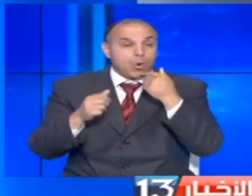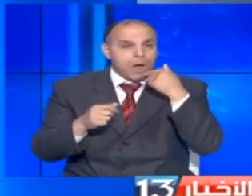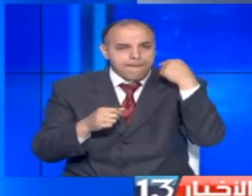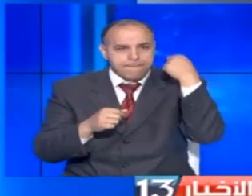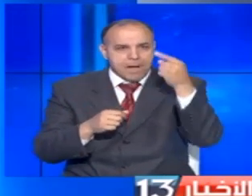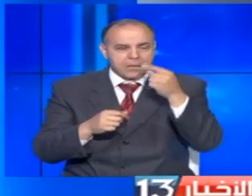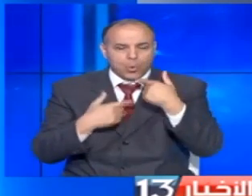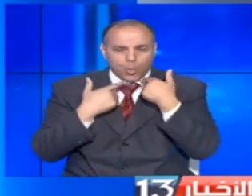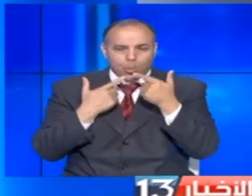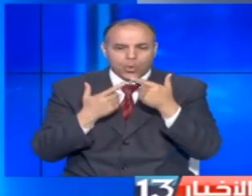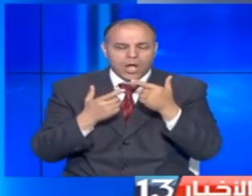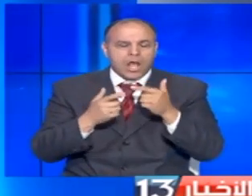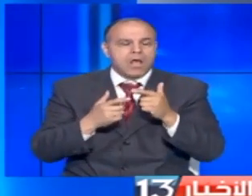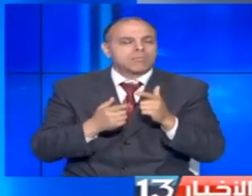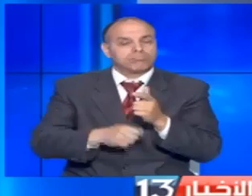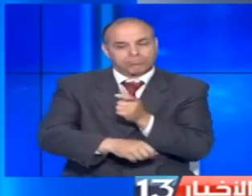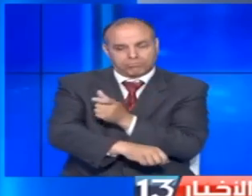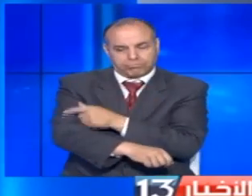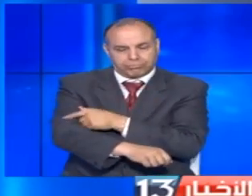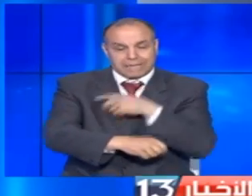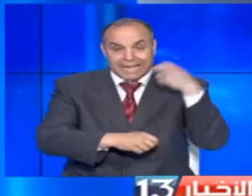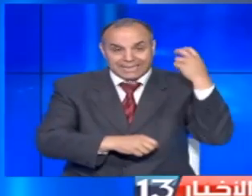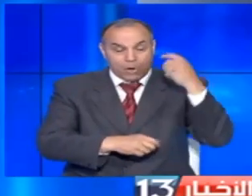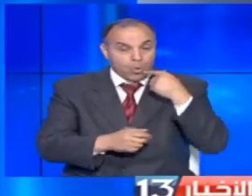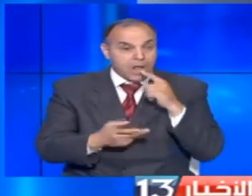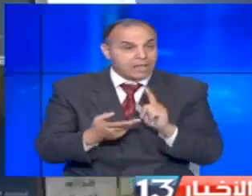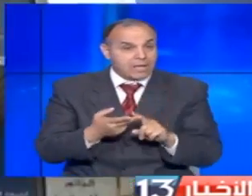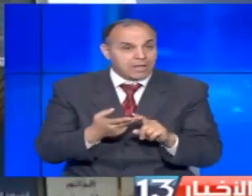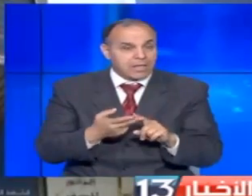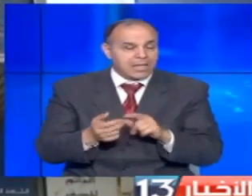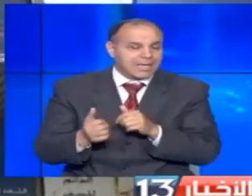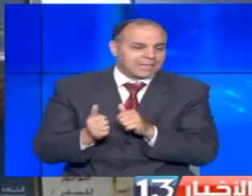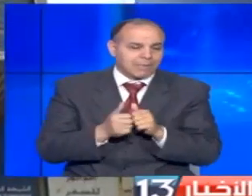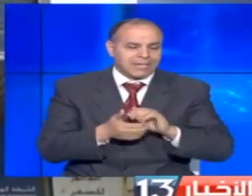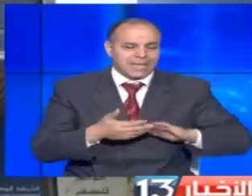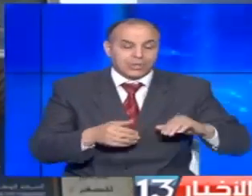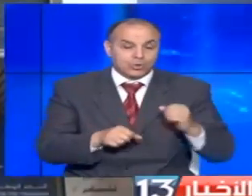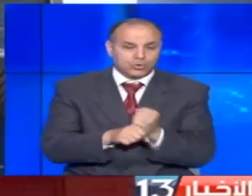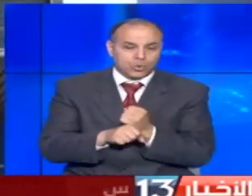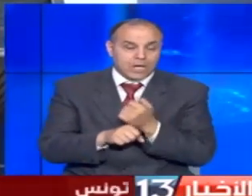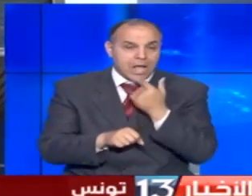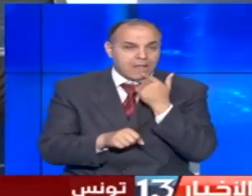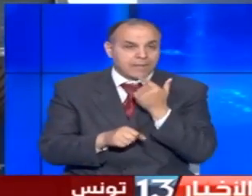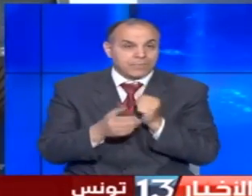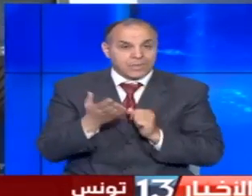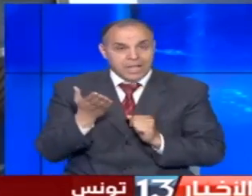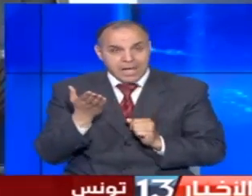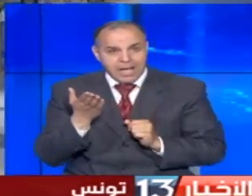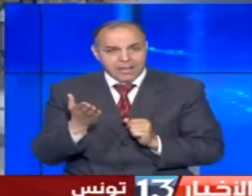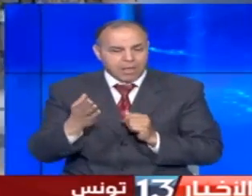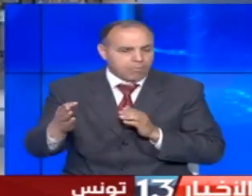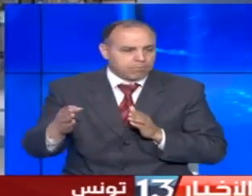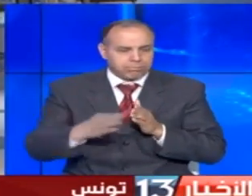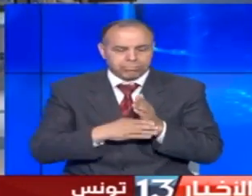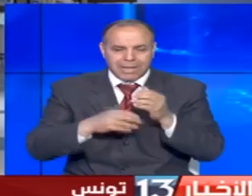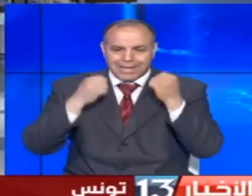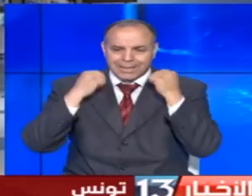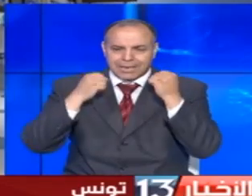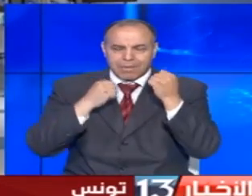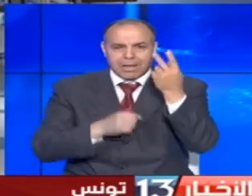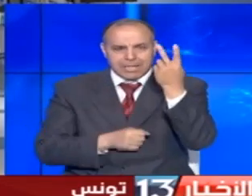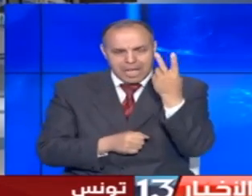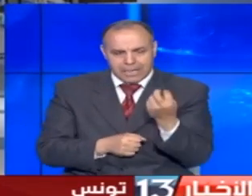وبكافة الجامعه العامه للسكك الحديديه التابعه للاتحاد العام التونسي للشغل عن الدخول في اضراب